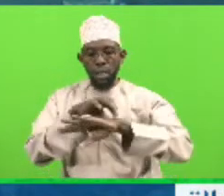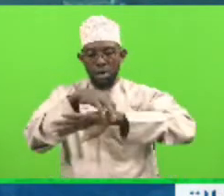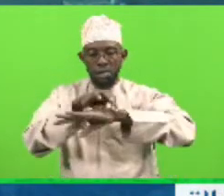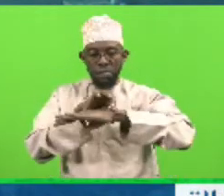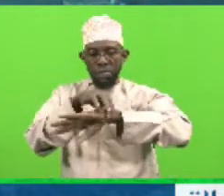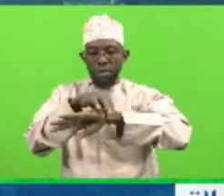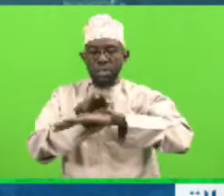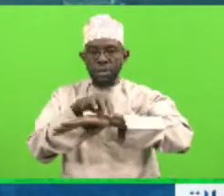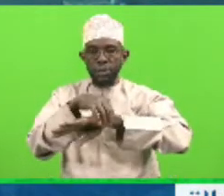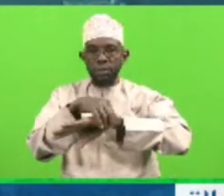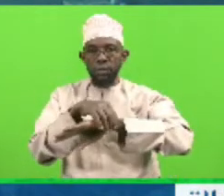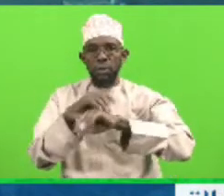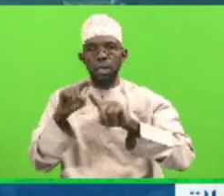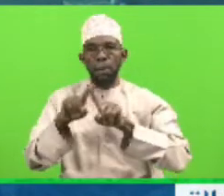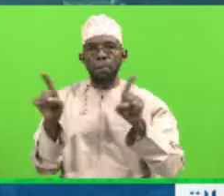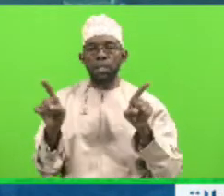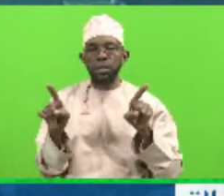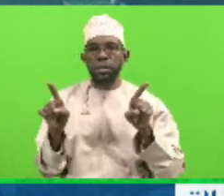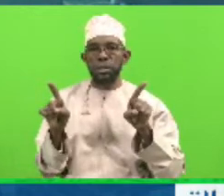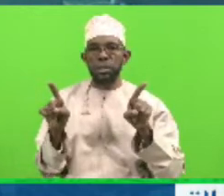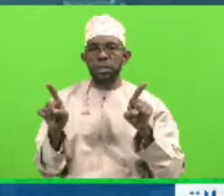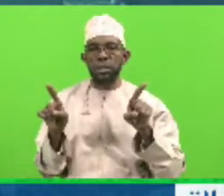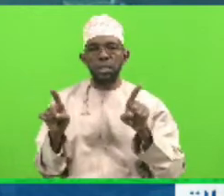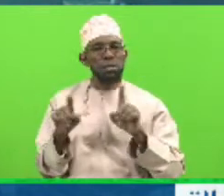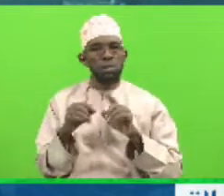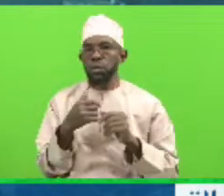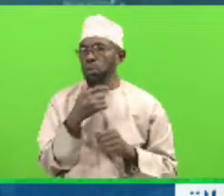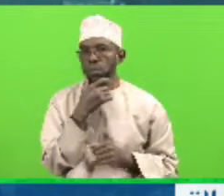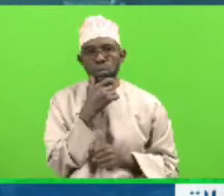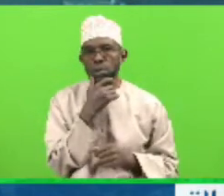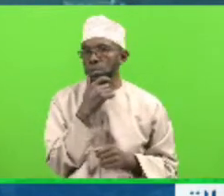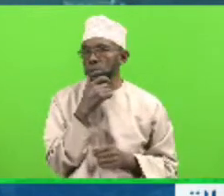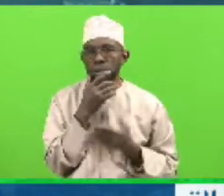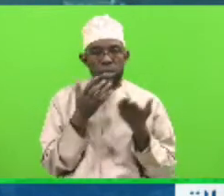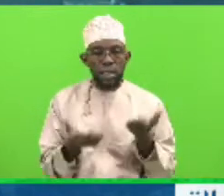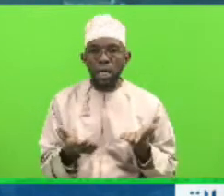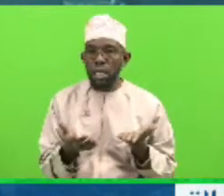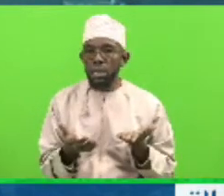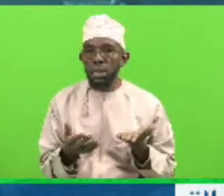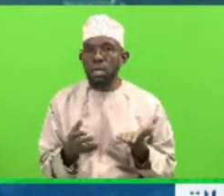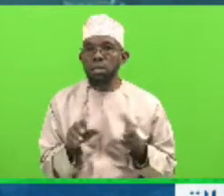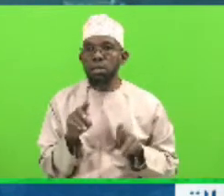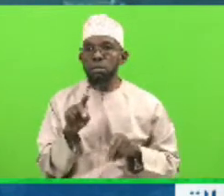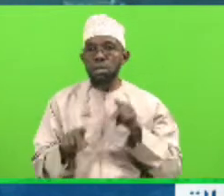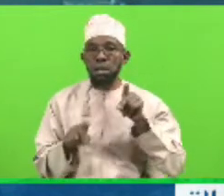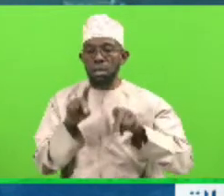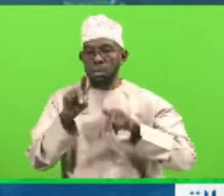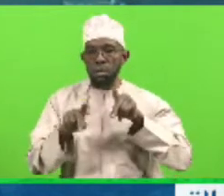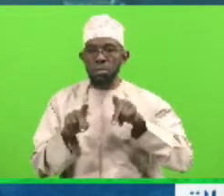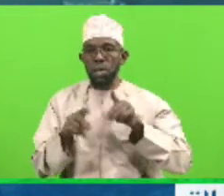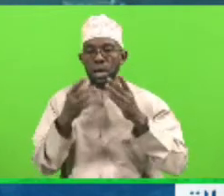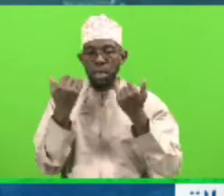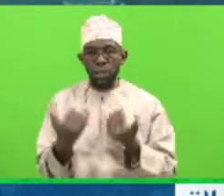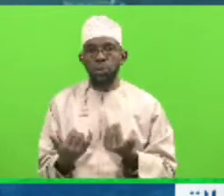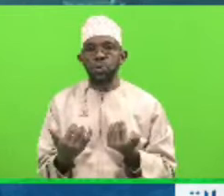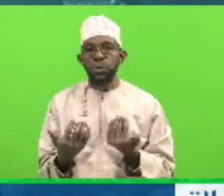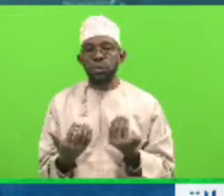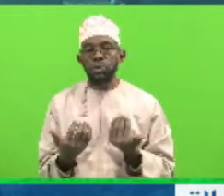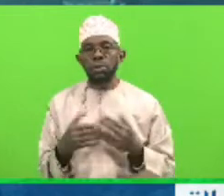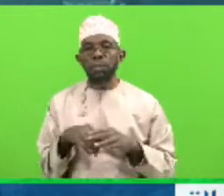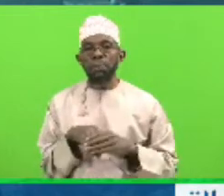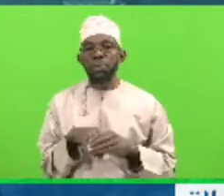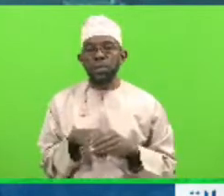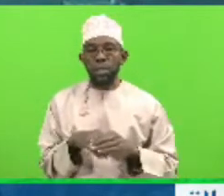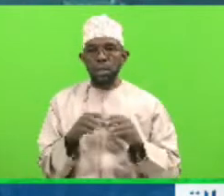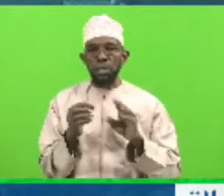عليها. لكن مع الأسف الشديد، أناسا من بني آدم عكسوا ونبذوا